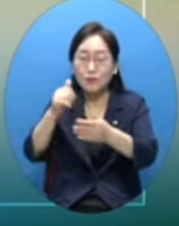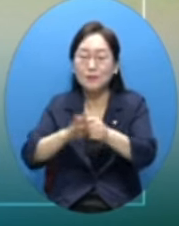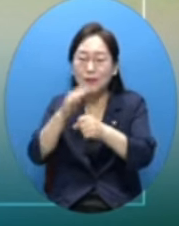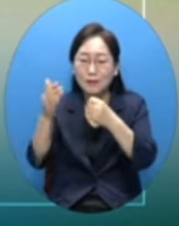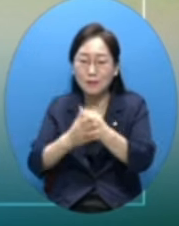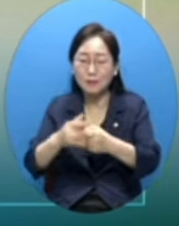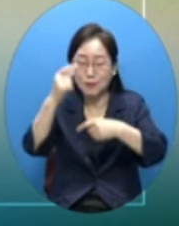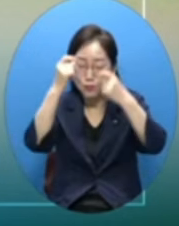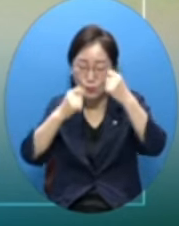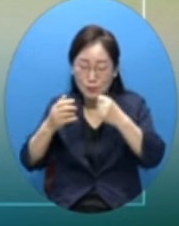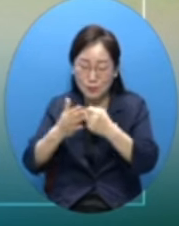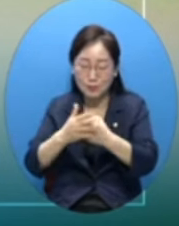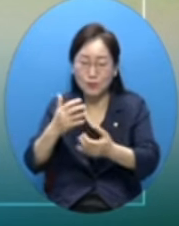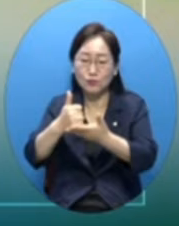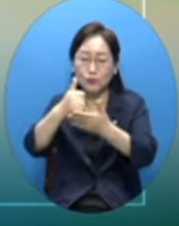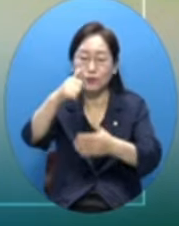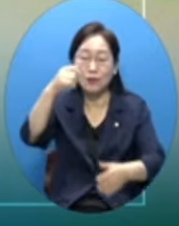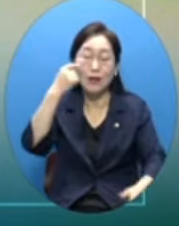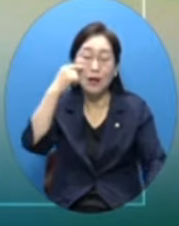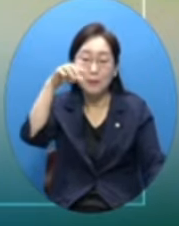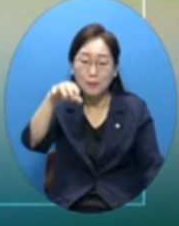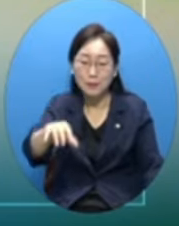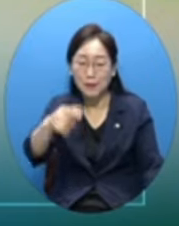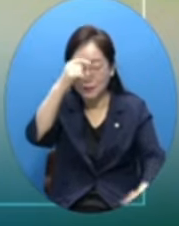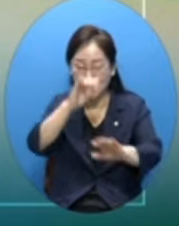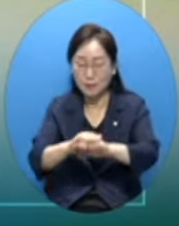눈물 때문에 주 앞에서